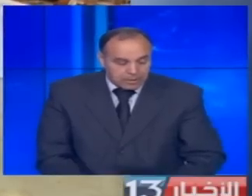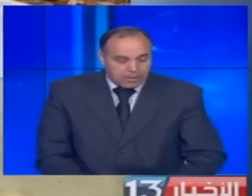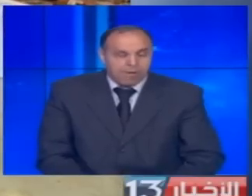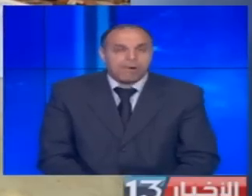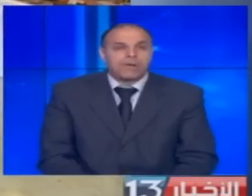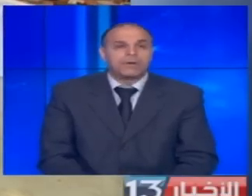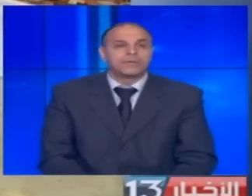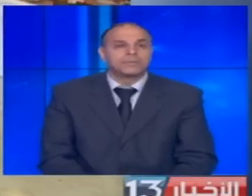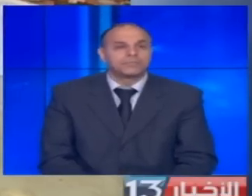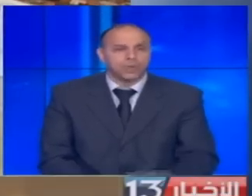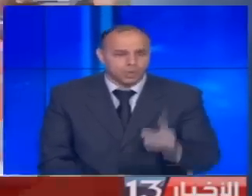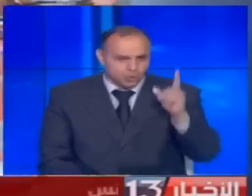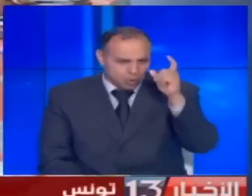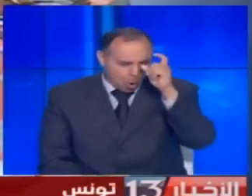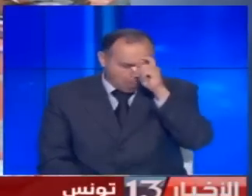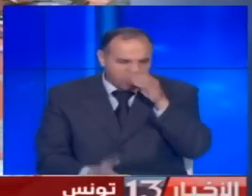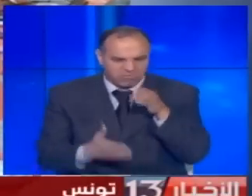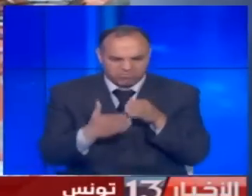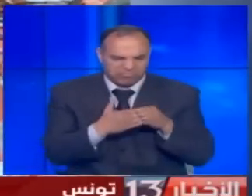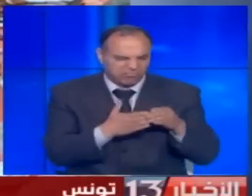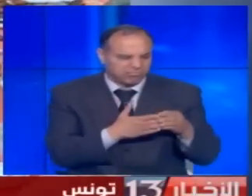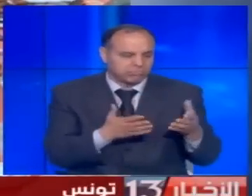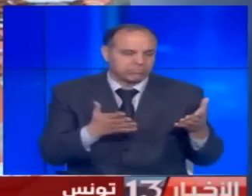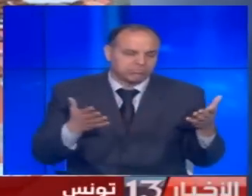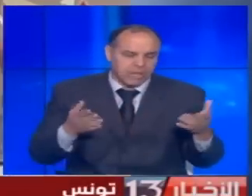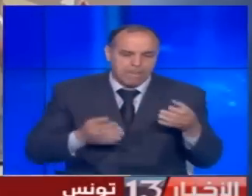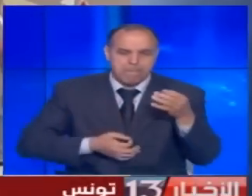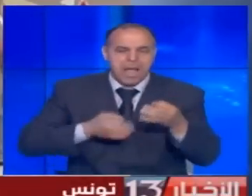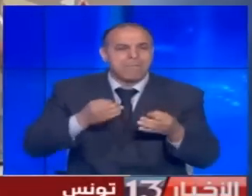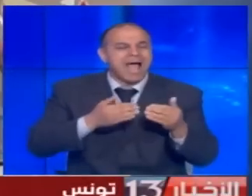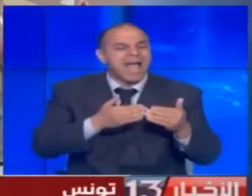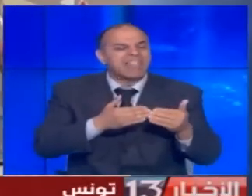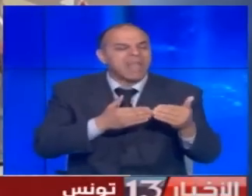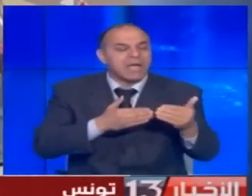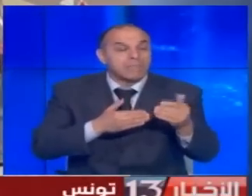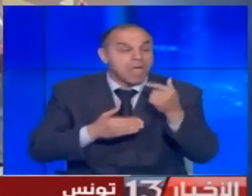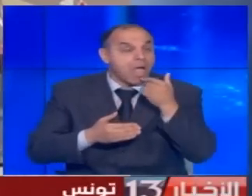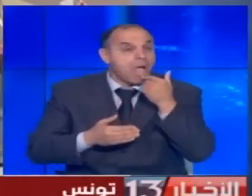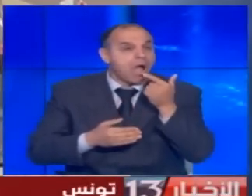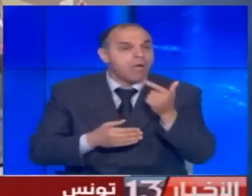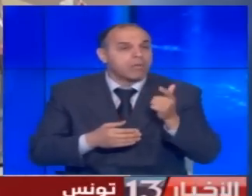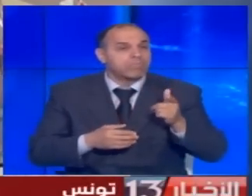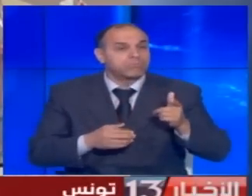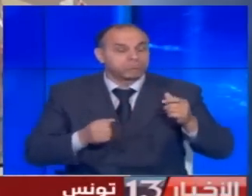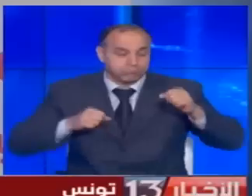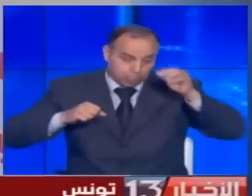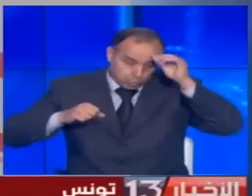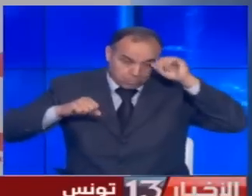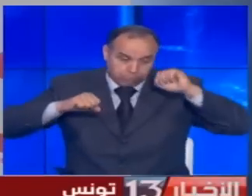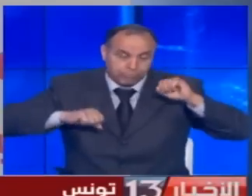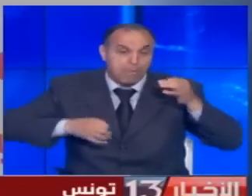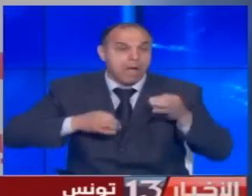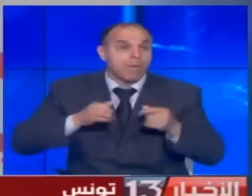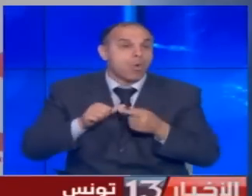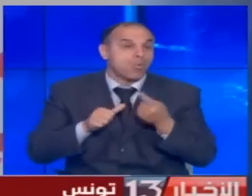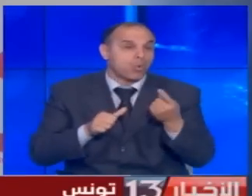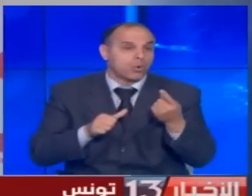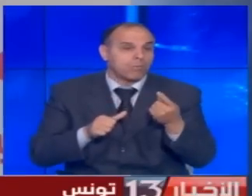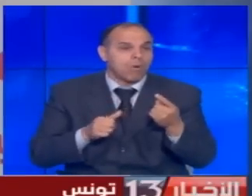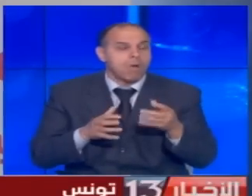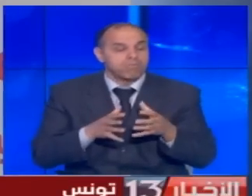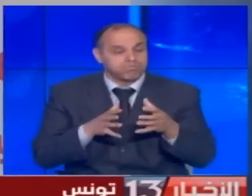صعوبات وعقبات هم تعترف اداء محكمه التحقيق التي تعد اعلى هرم في السلطه القضائيه منها تضخم